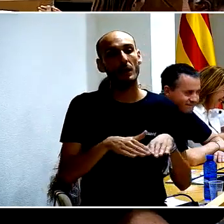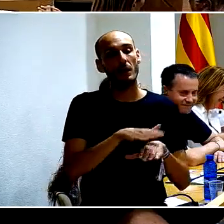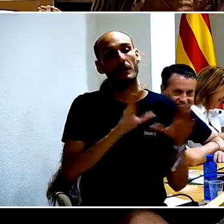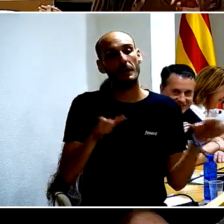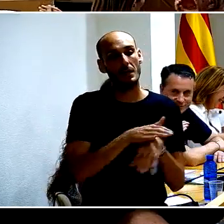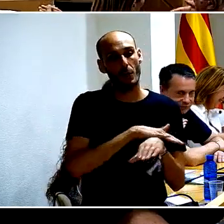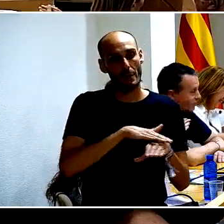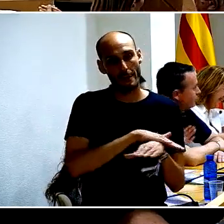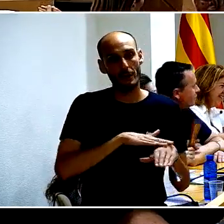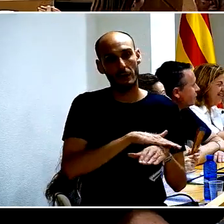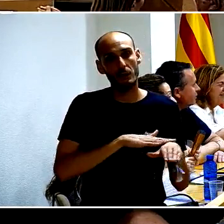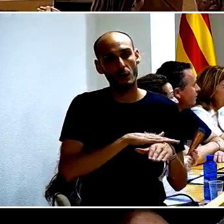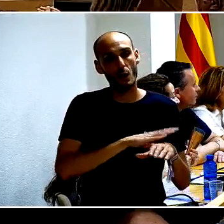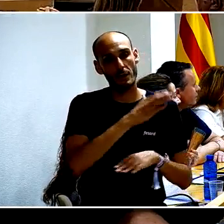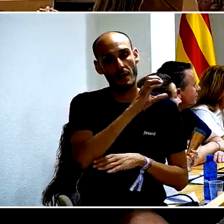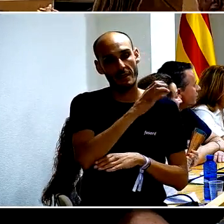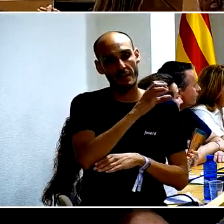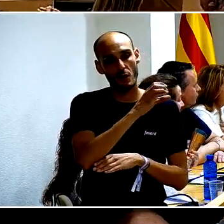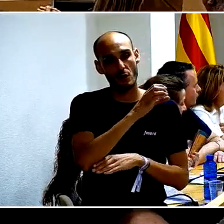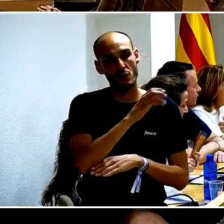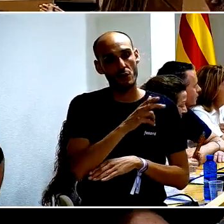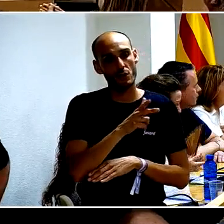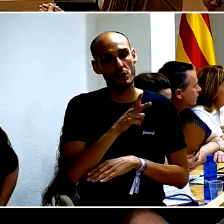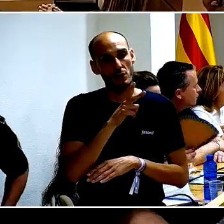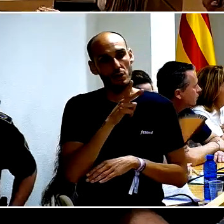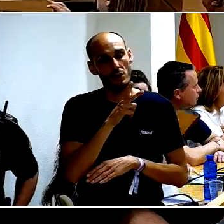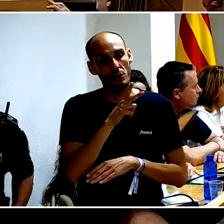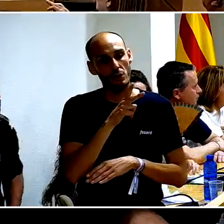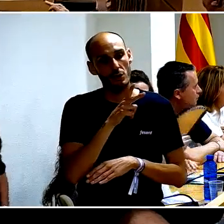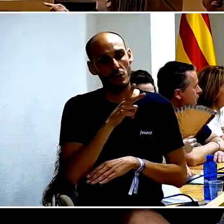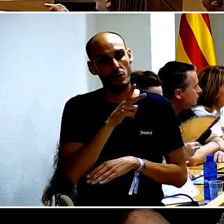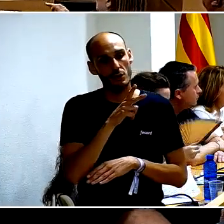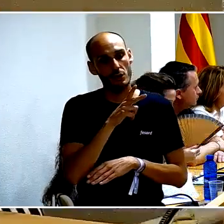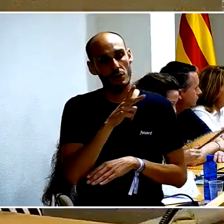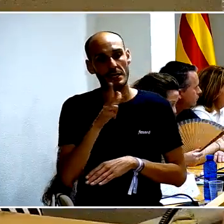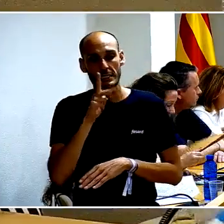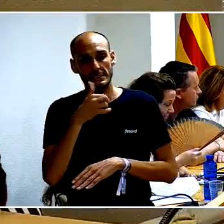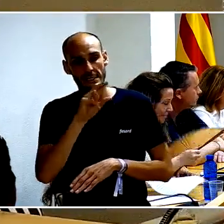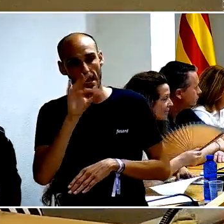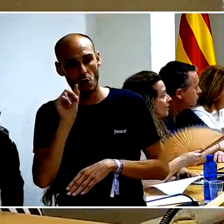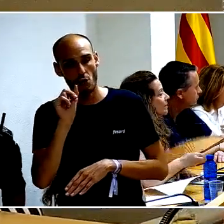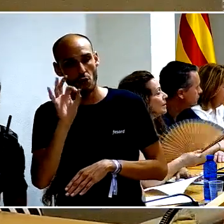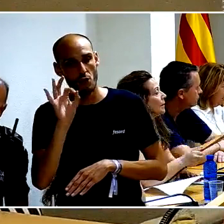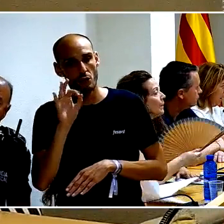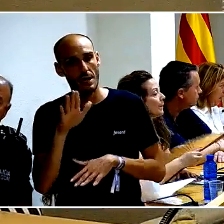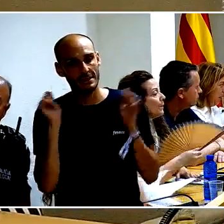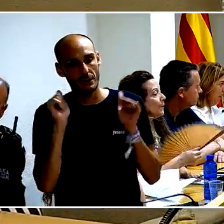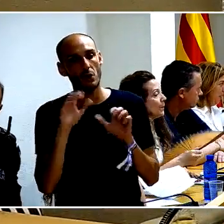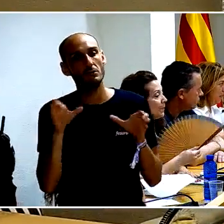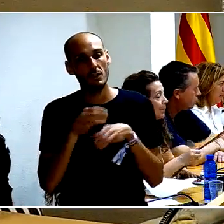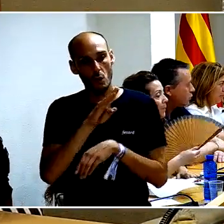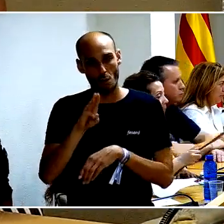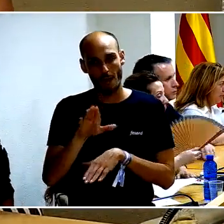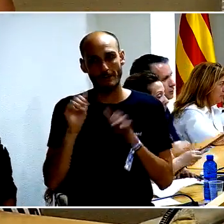govern, de Ciudadanos i Txelo Tarazona ha votat a favor també. Ah, saps des. Vale, pues abstencions del Partit Popular i de